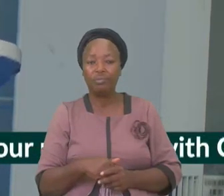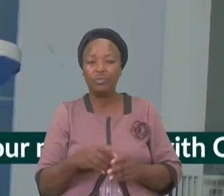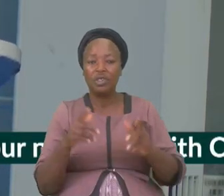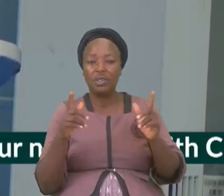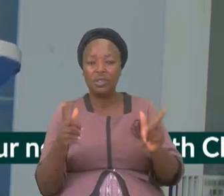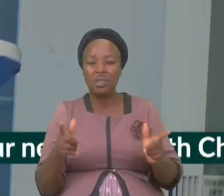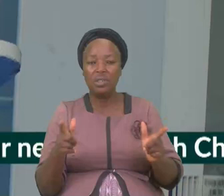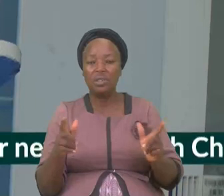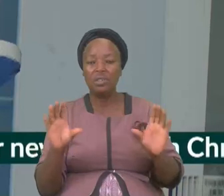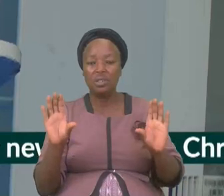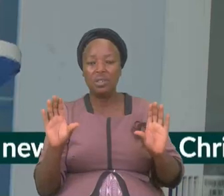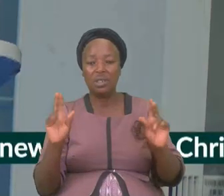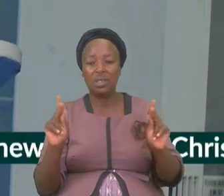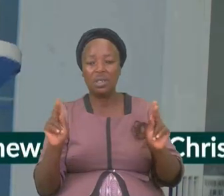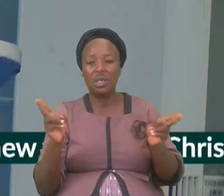JCK.